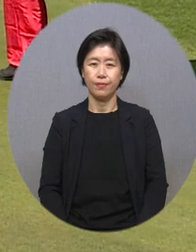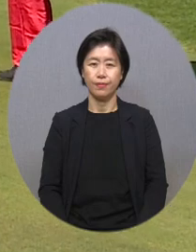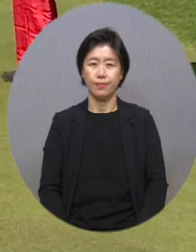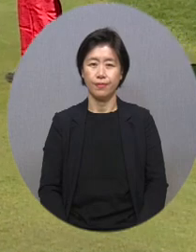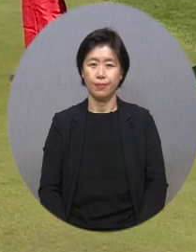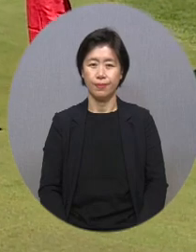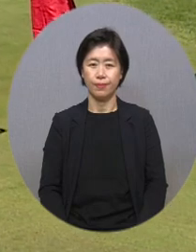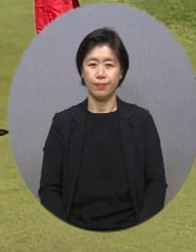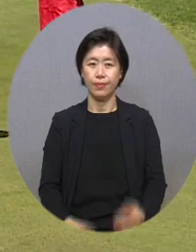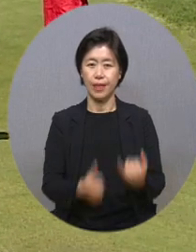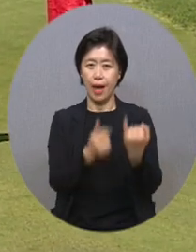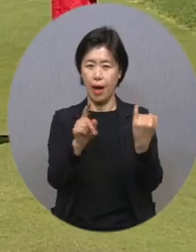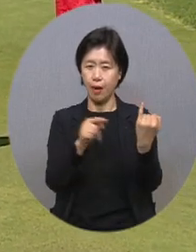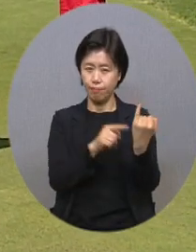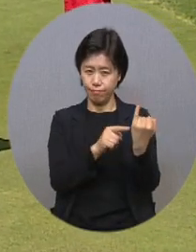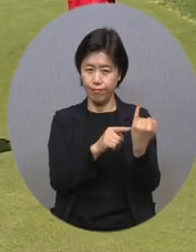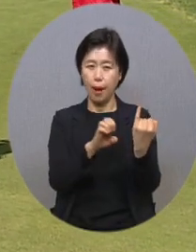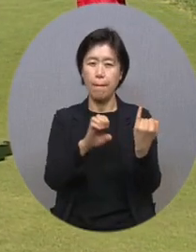혜은 씨의 팝업.